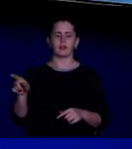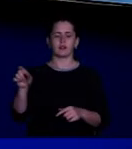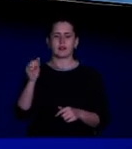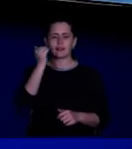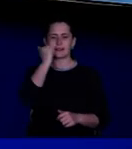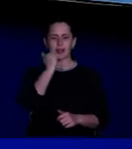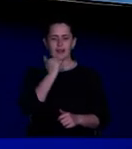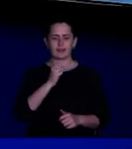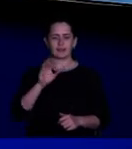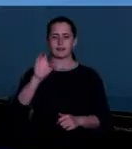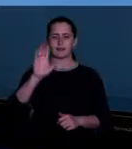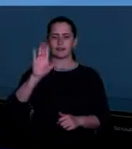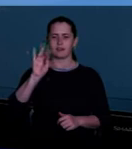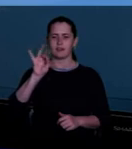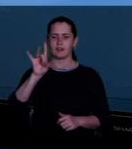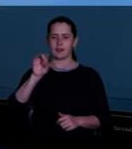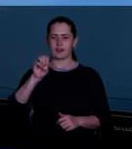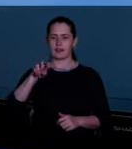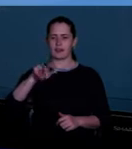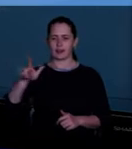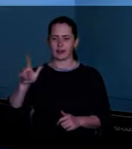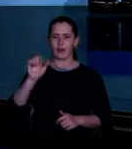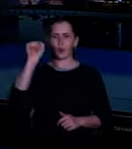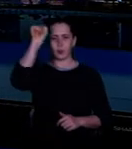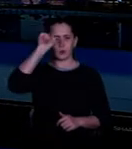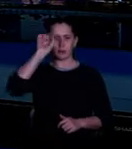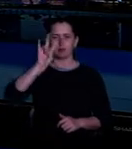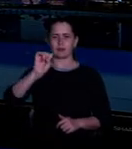свирель. Узбекский най».